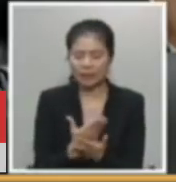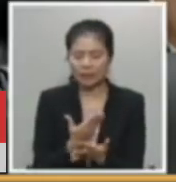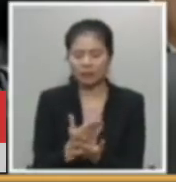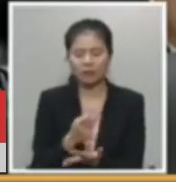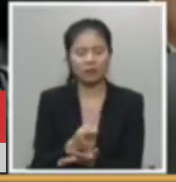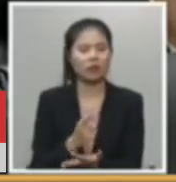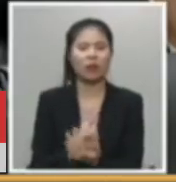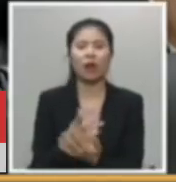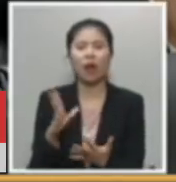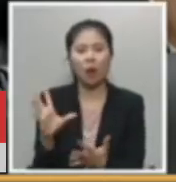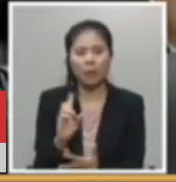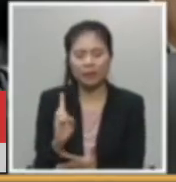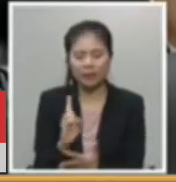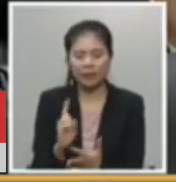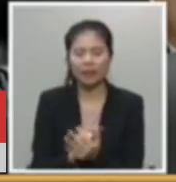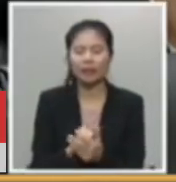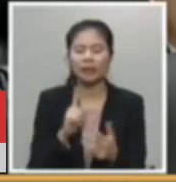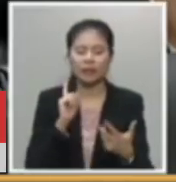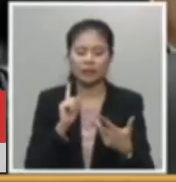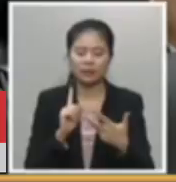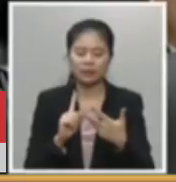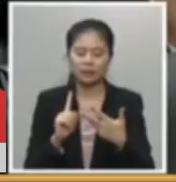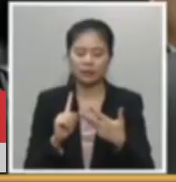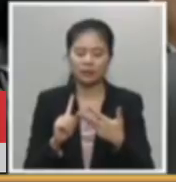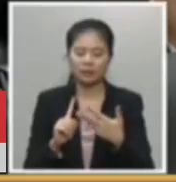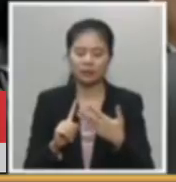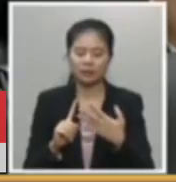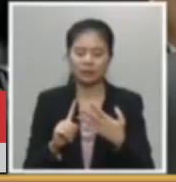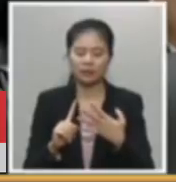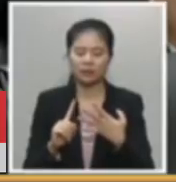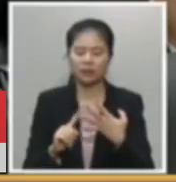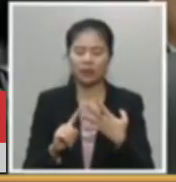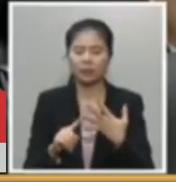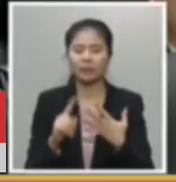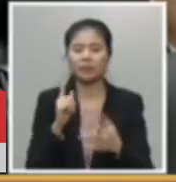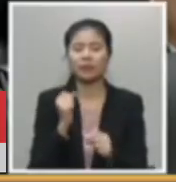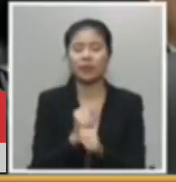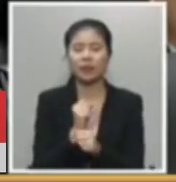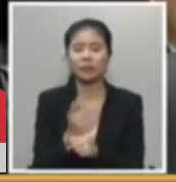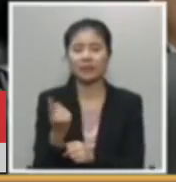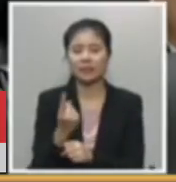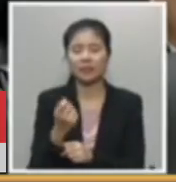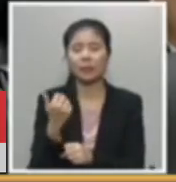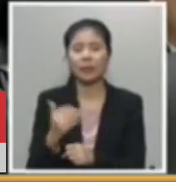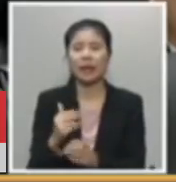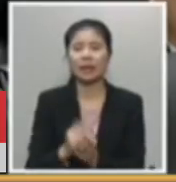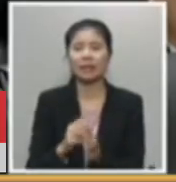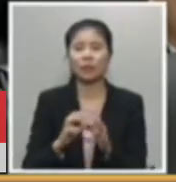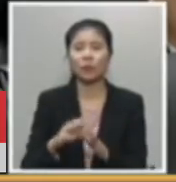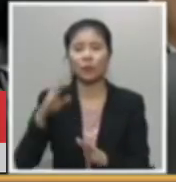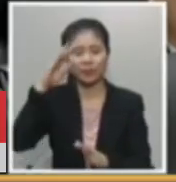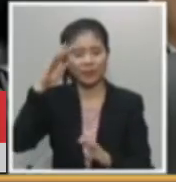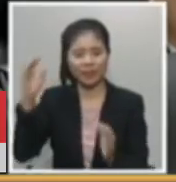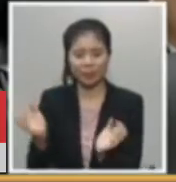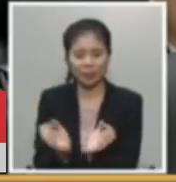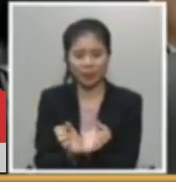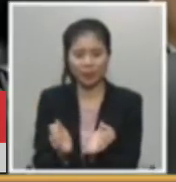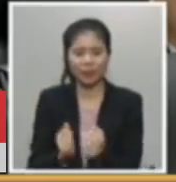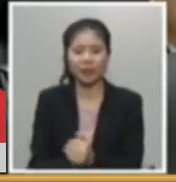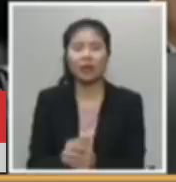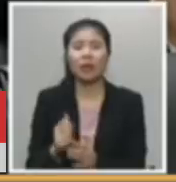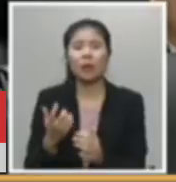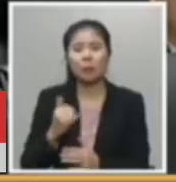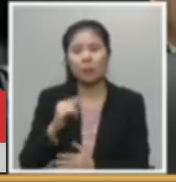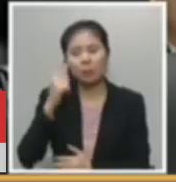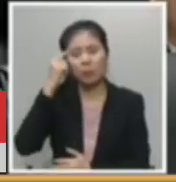อยข้อ3ครับมันไม่สามารถทำได้จริงครับโดยเฉพาะตำรวจเนี่ยท่านนายกครับเมื่อกี้ไม่รู้ท่านฟังอยู่หรือเปล่